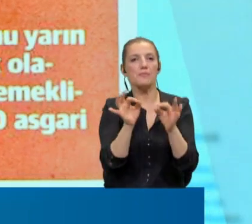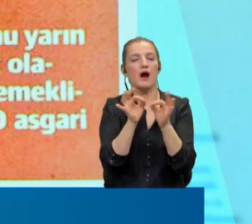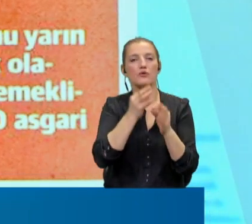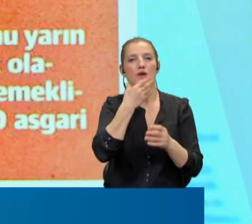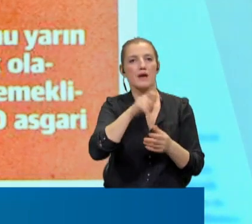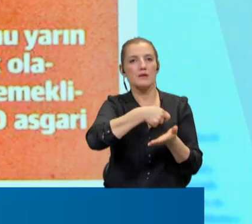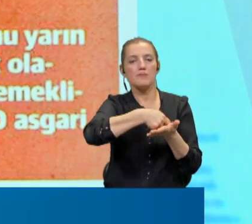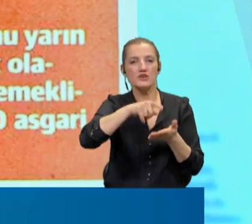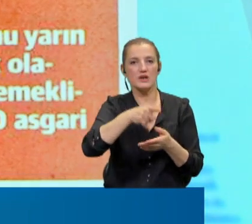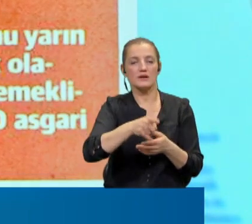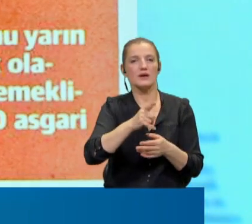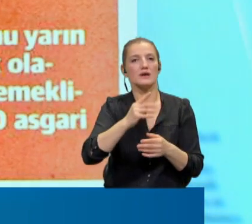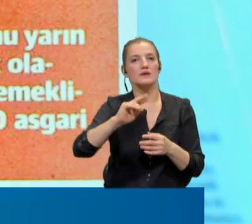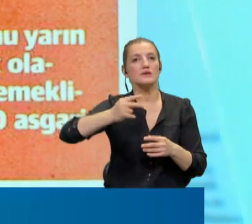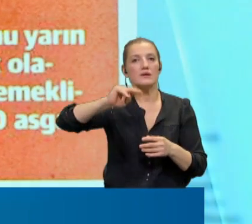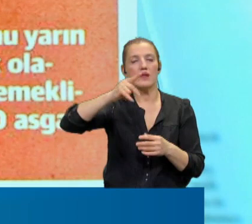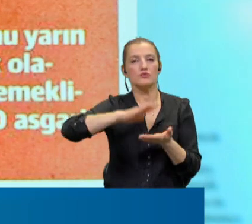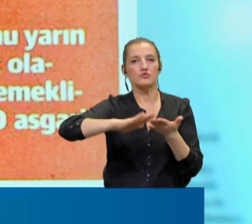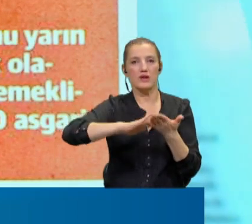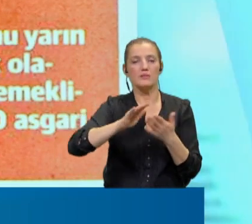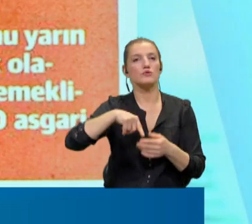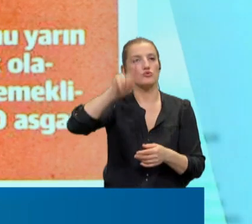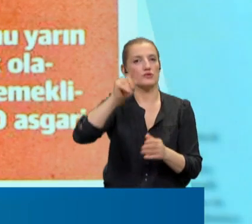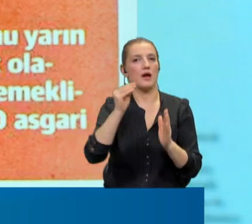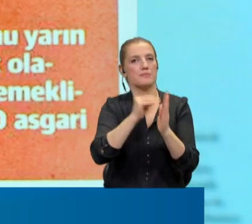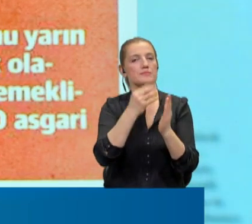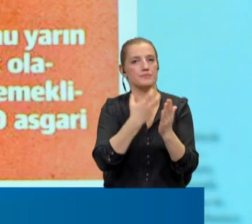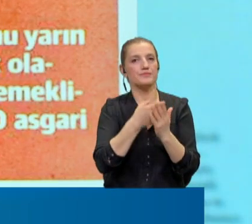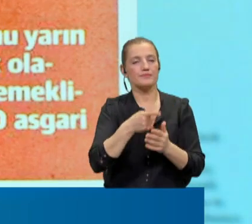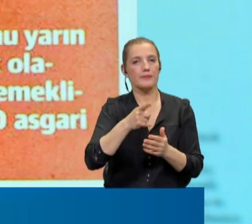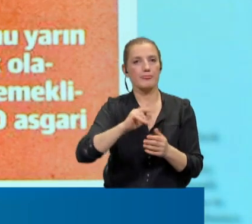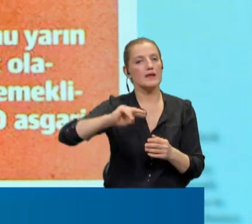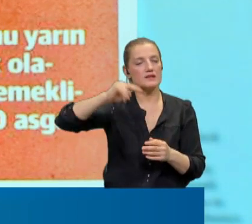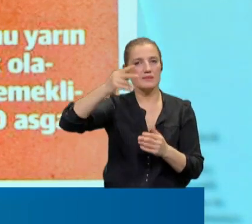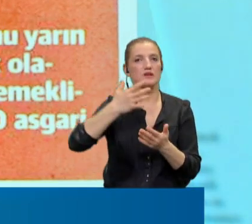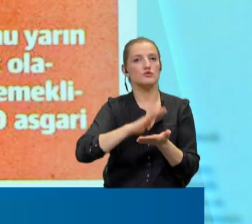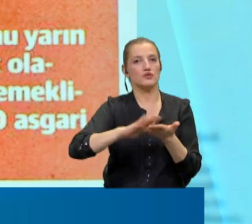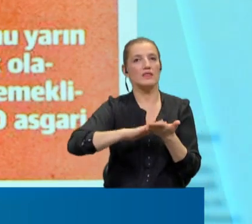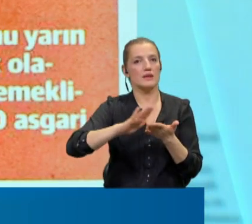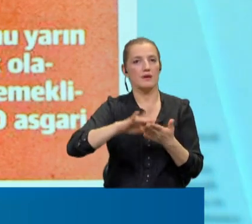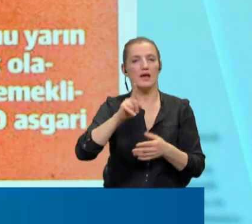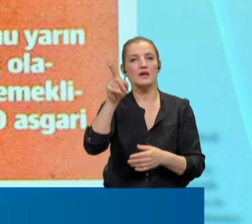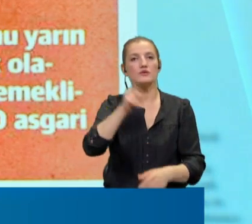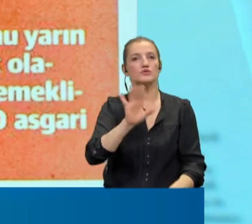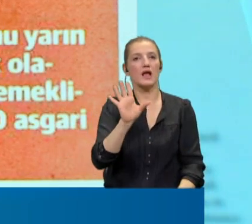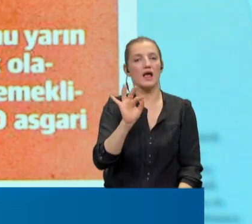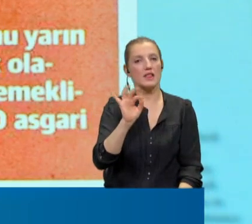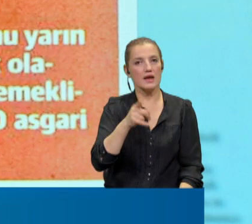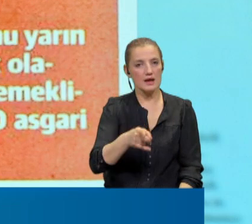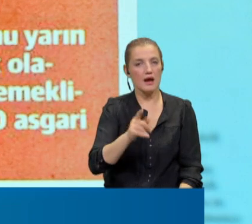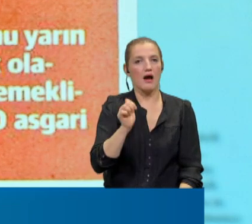Bağkur emeklisi maaşlarına kademeli düzenlemede gündemde kademeli bir düzenleme de Gündem değilmiş 100 de 50